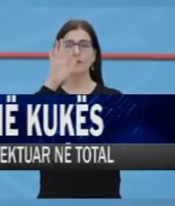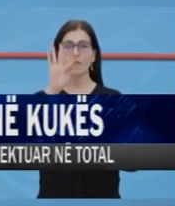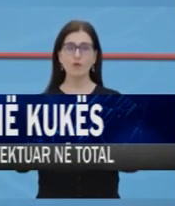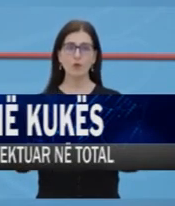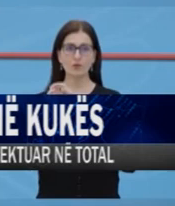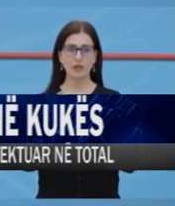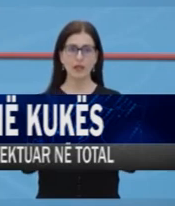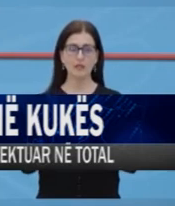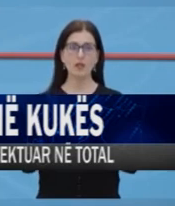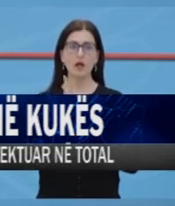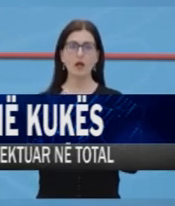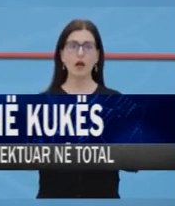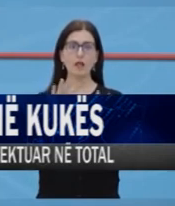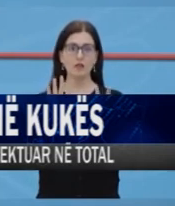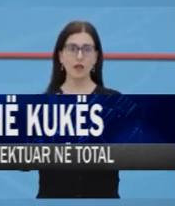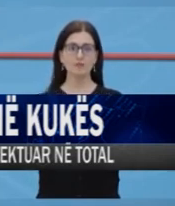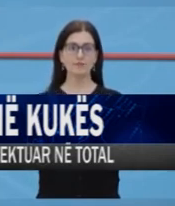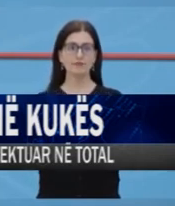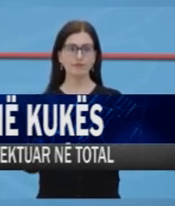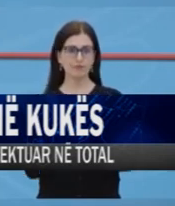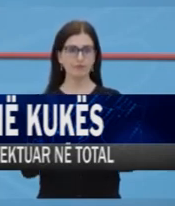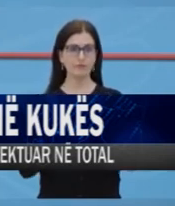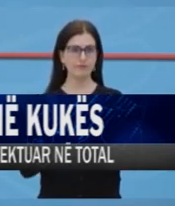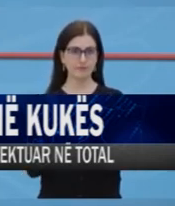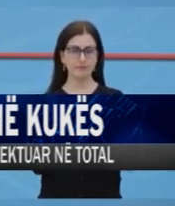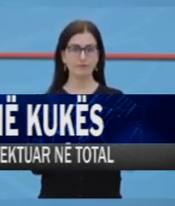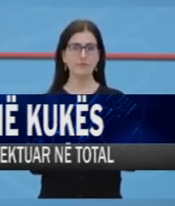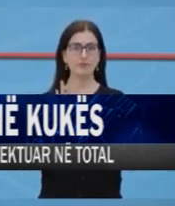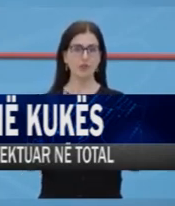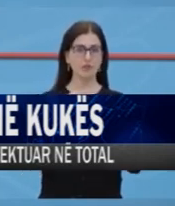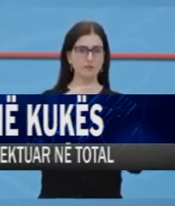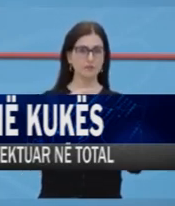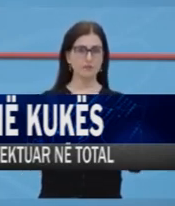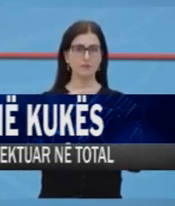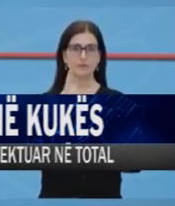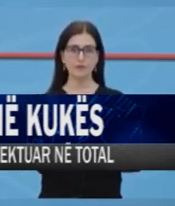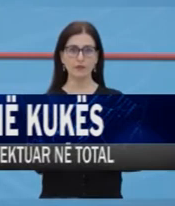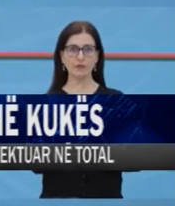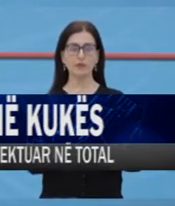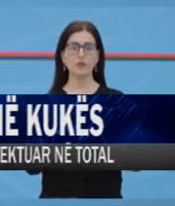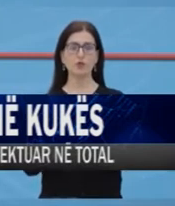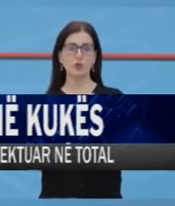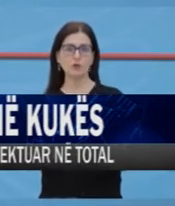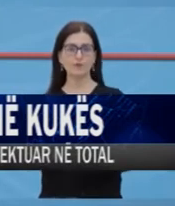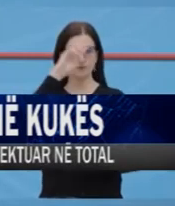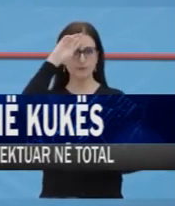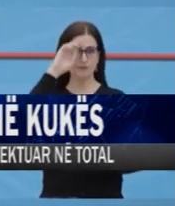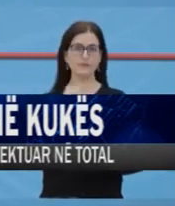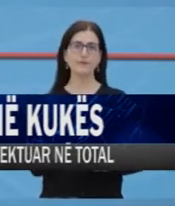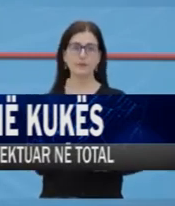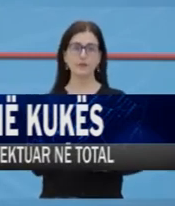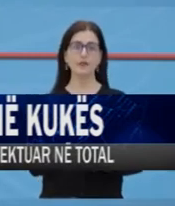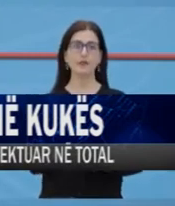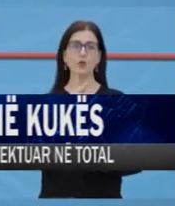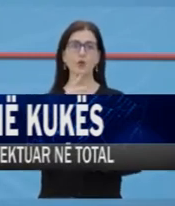Nga rezultatet e testimeve, janë konfirmuar 8 raste pozitive me COVID, 6 në qytetin e Tiranës, 1 rast personel shëndetësor